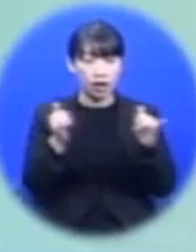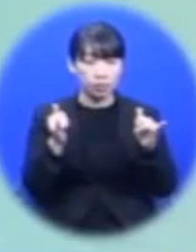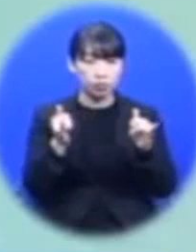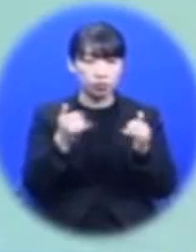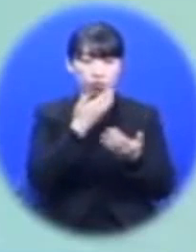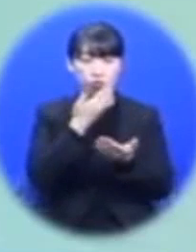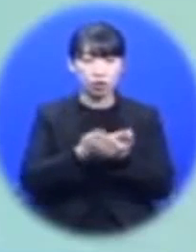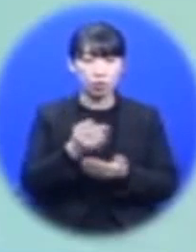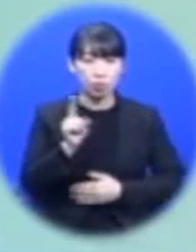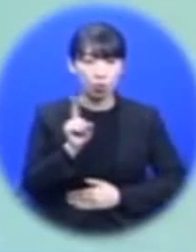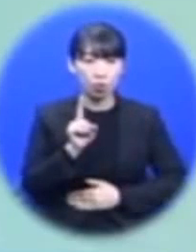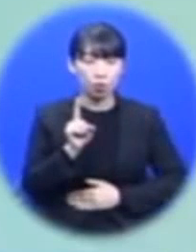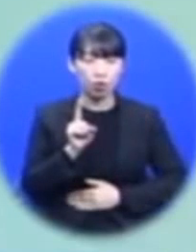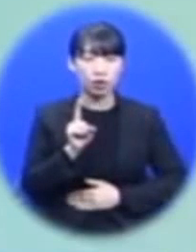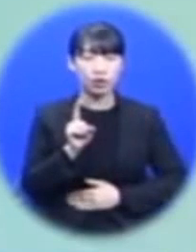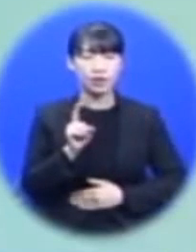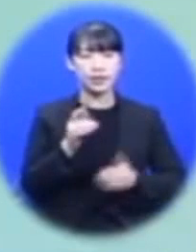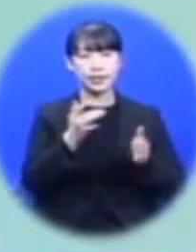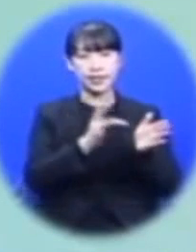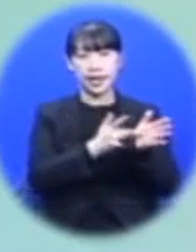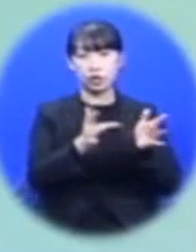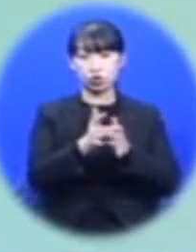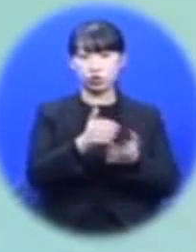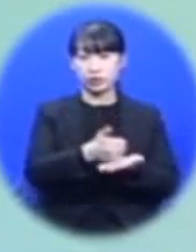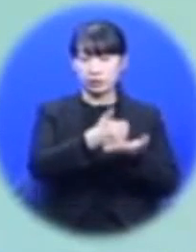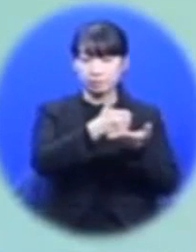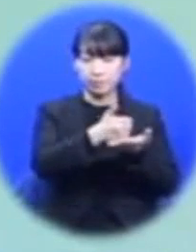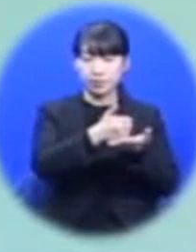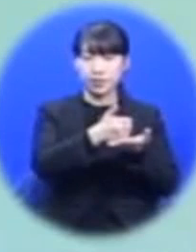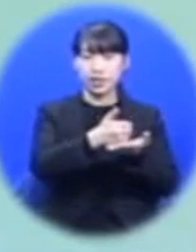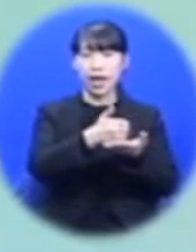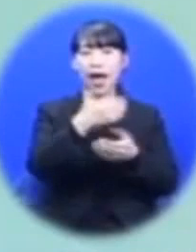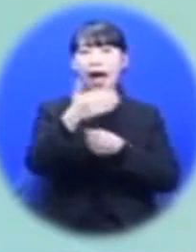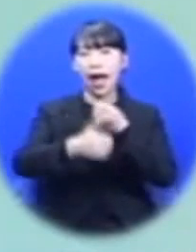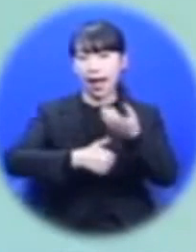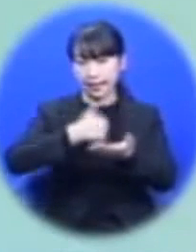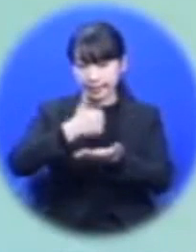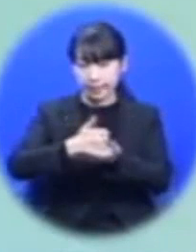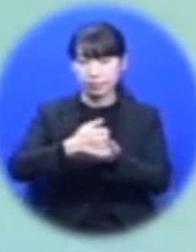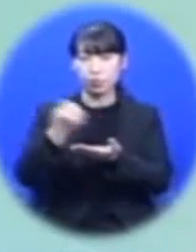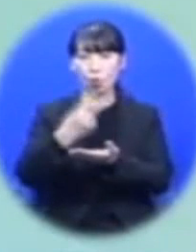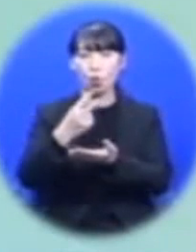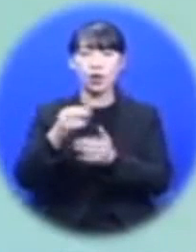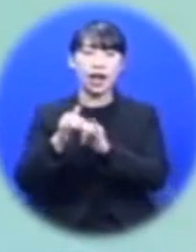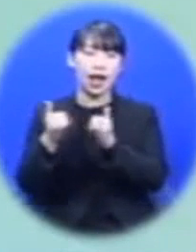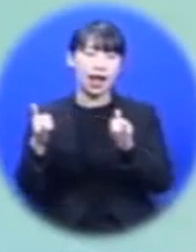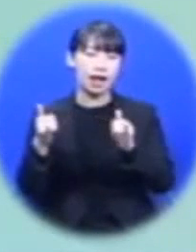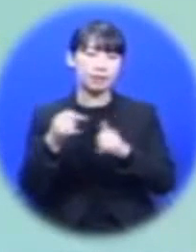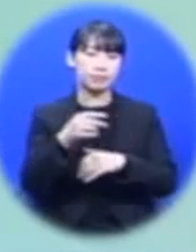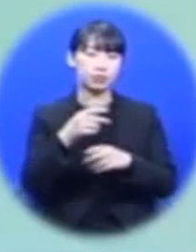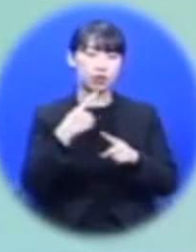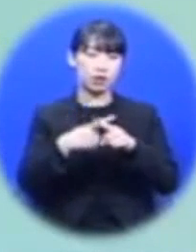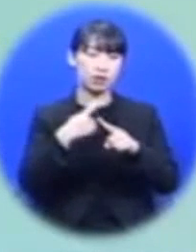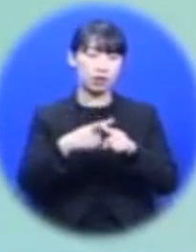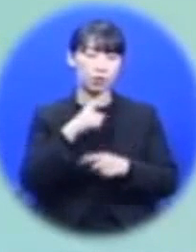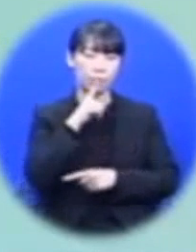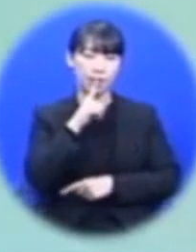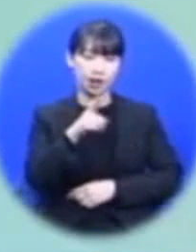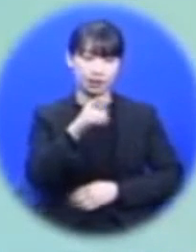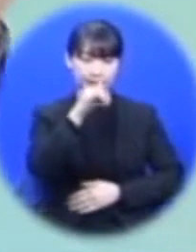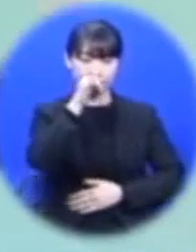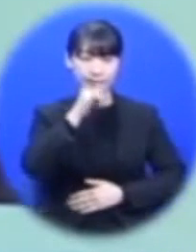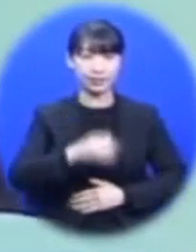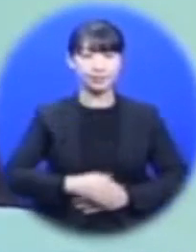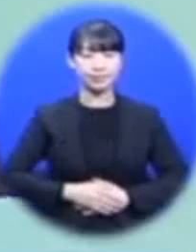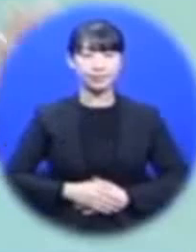그것은 예수님은 참 하나님이시고 참 사람이시다 하는 고백입니다 예수님은 참